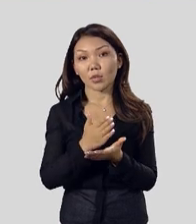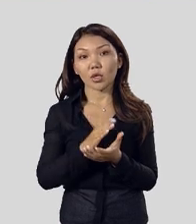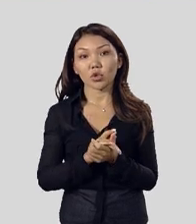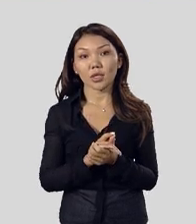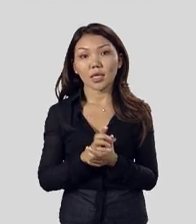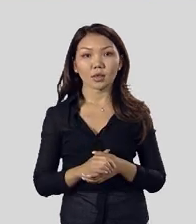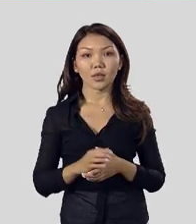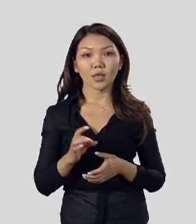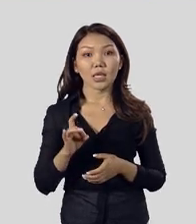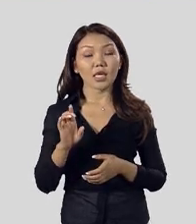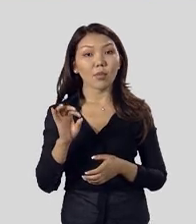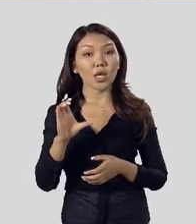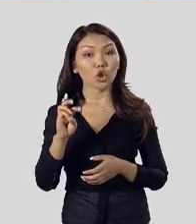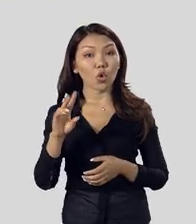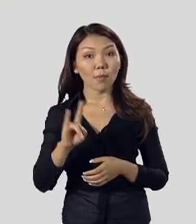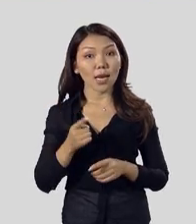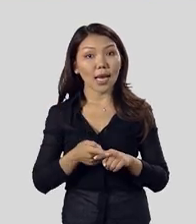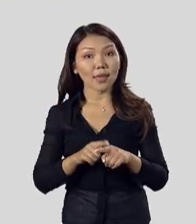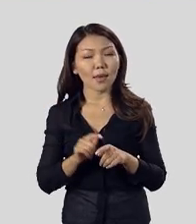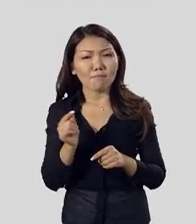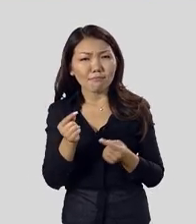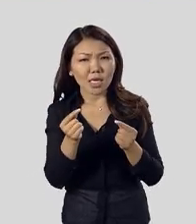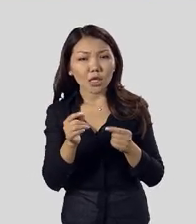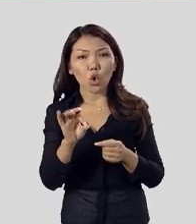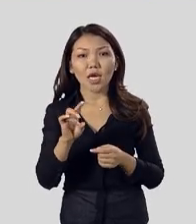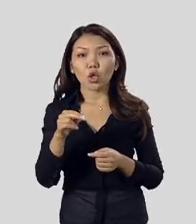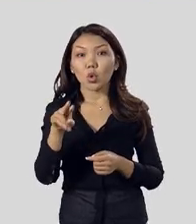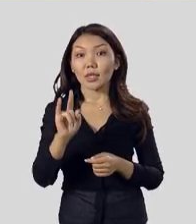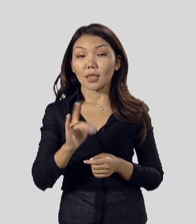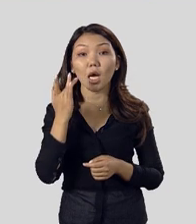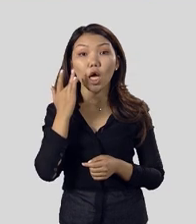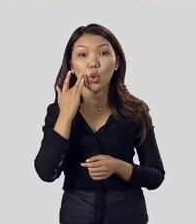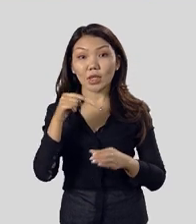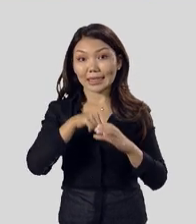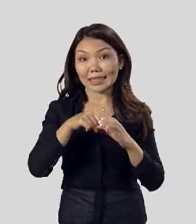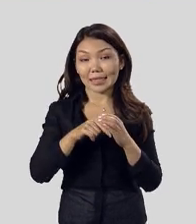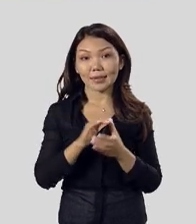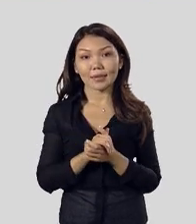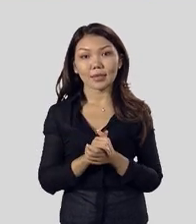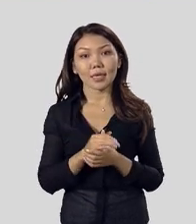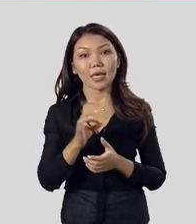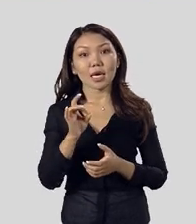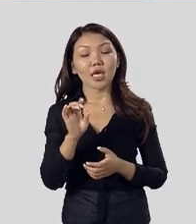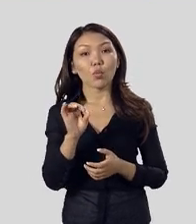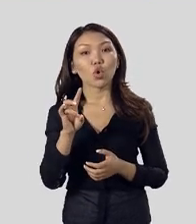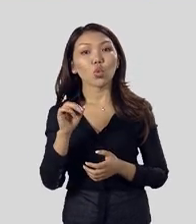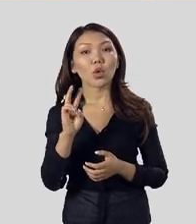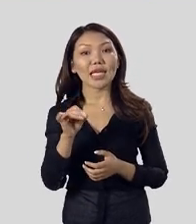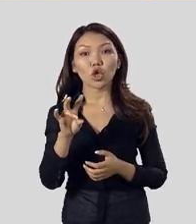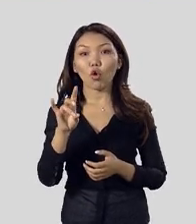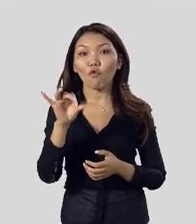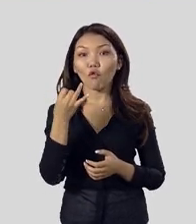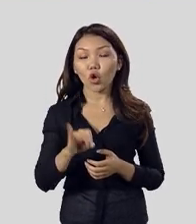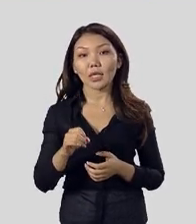рибосомы рибосомы это мелкие органоиды которые состоят из либо нуклеиновой кислоты